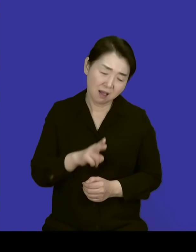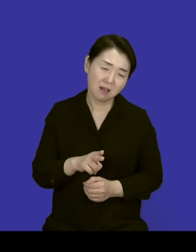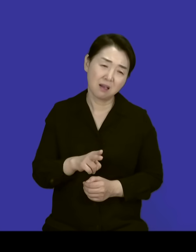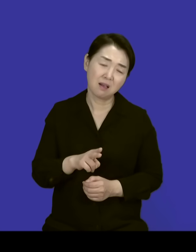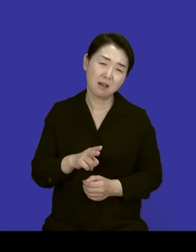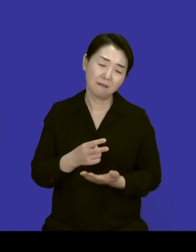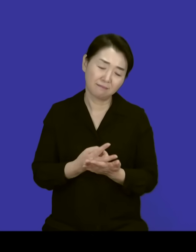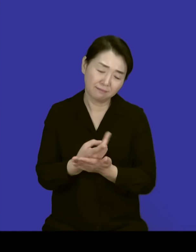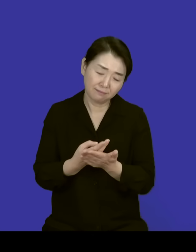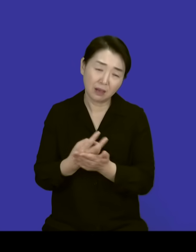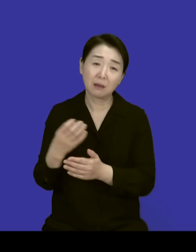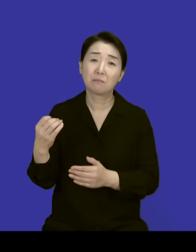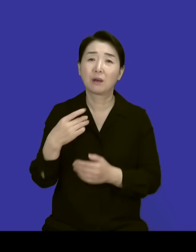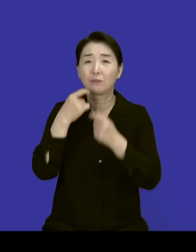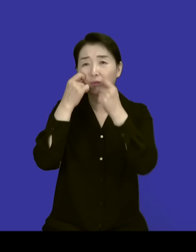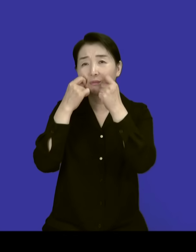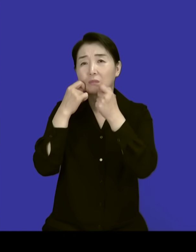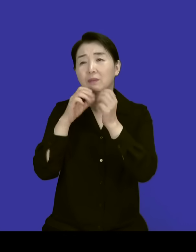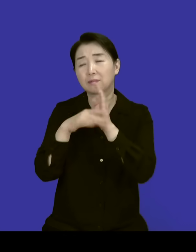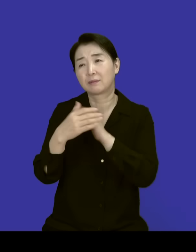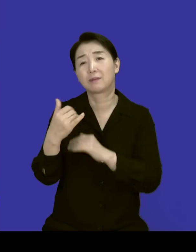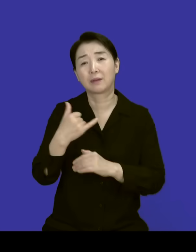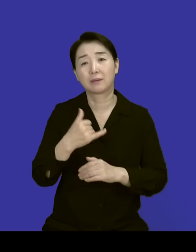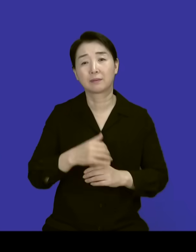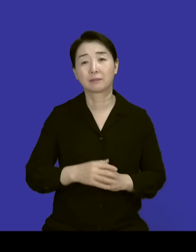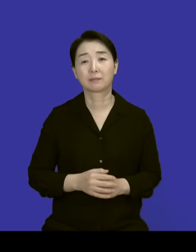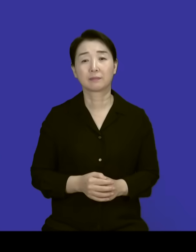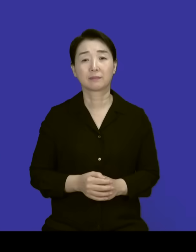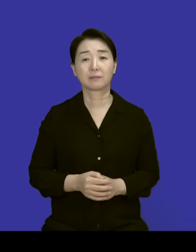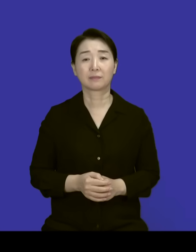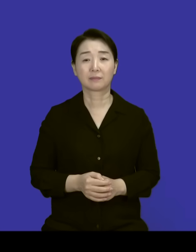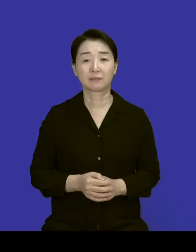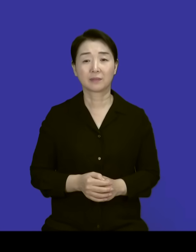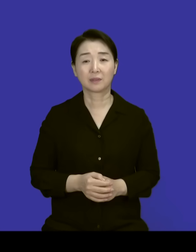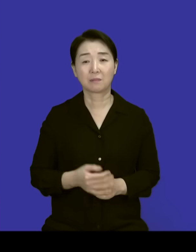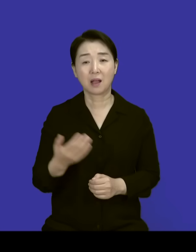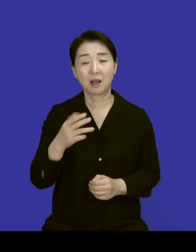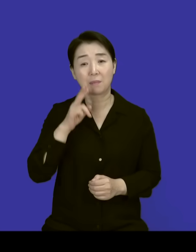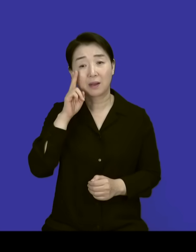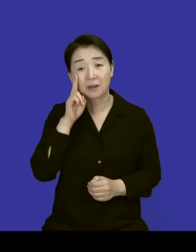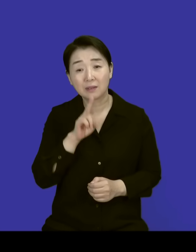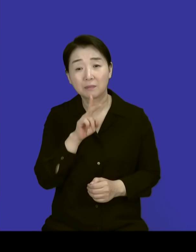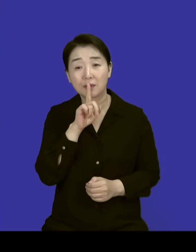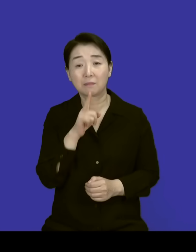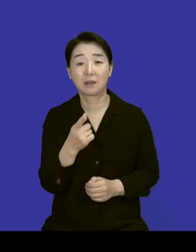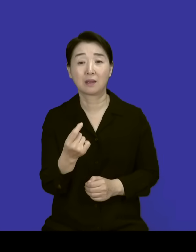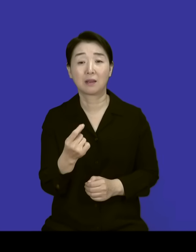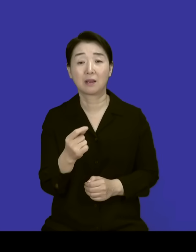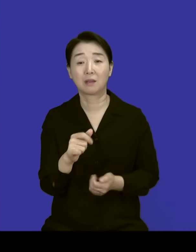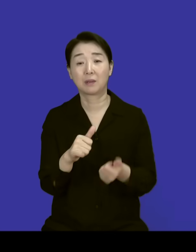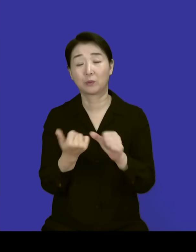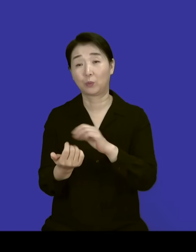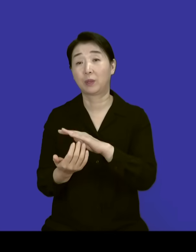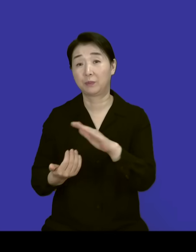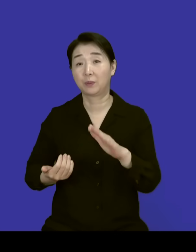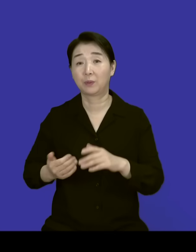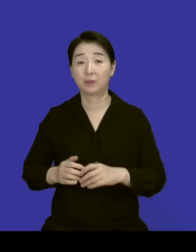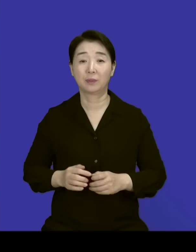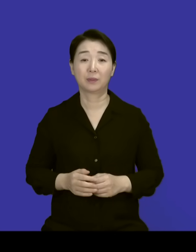예. 울면서 아프다고, 너무 아프다고. 돌아가시기 전이에요.